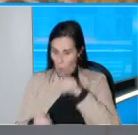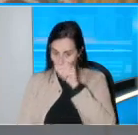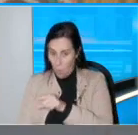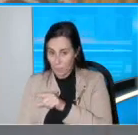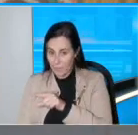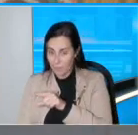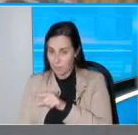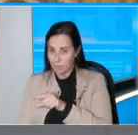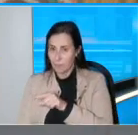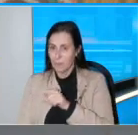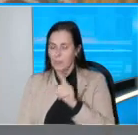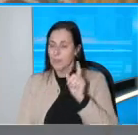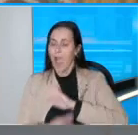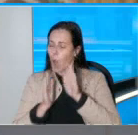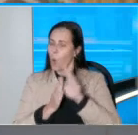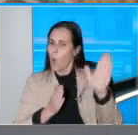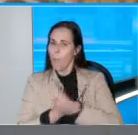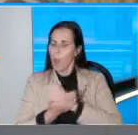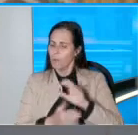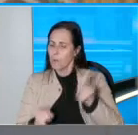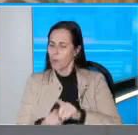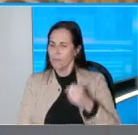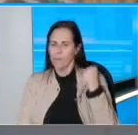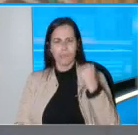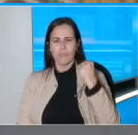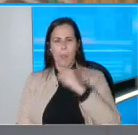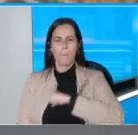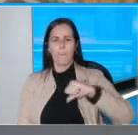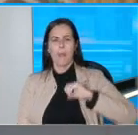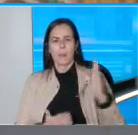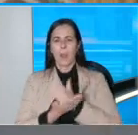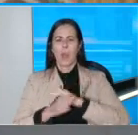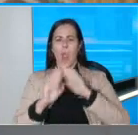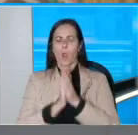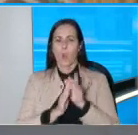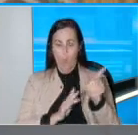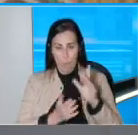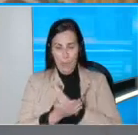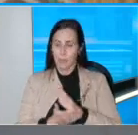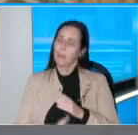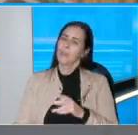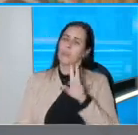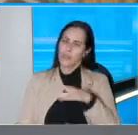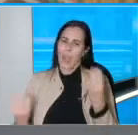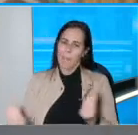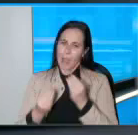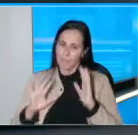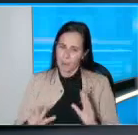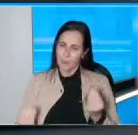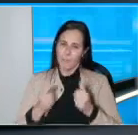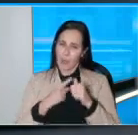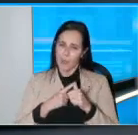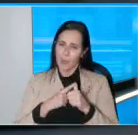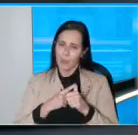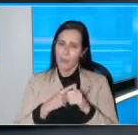פוטין? השלטון של איש אחד, הדיקטטור, הרודן שמחליט עליו הכל יקום או ייפול. אז יש כמה דברים בסיפור הזה. דבר ראשון,